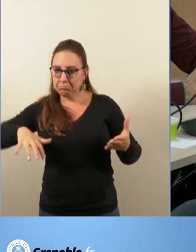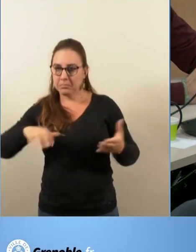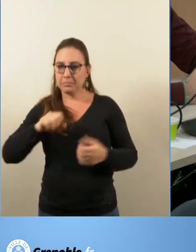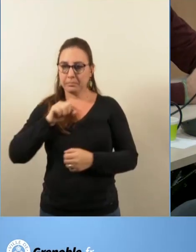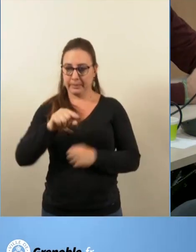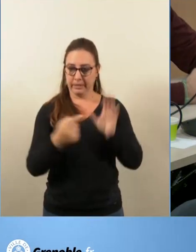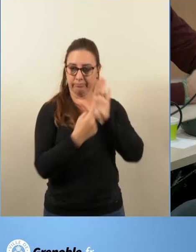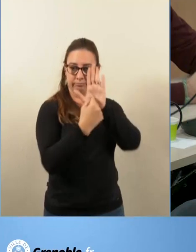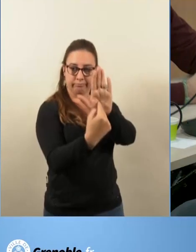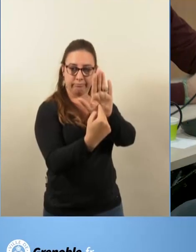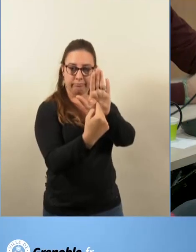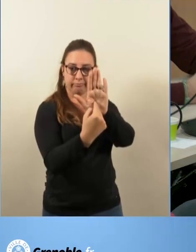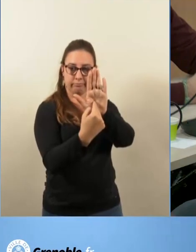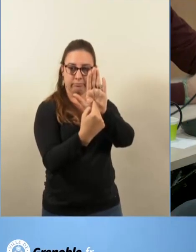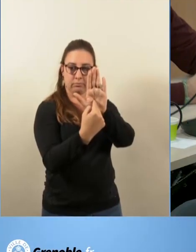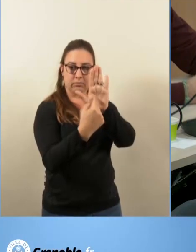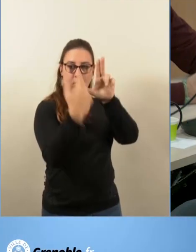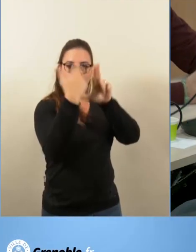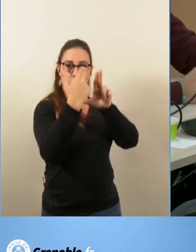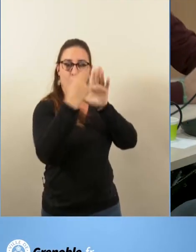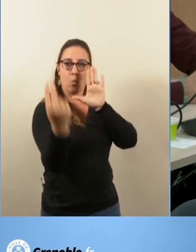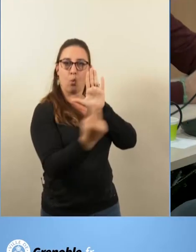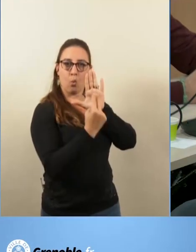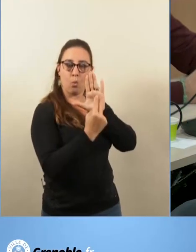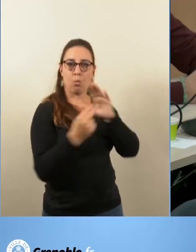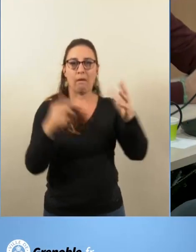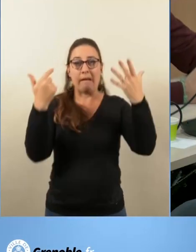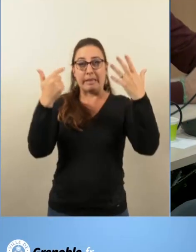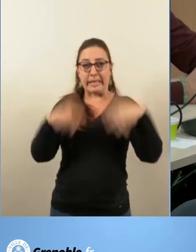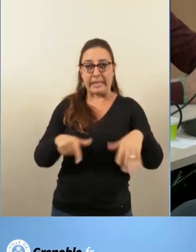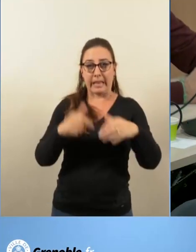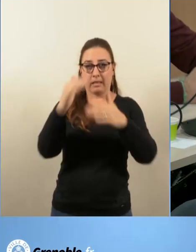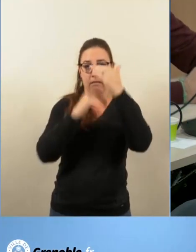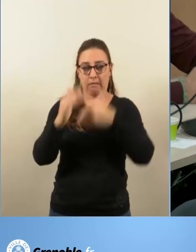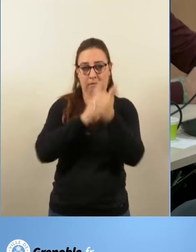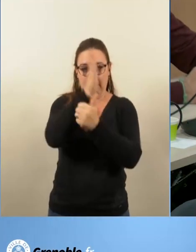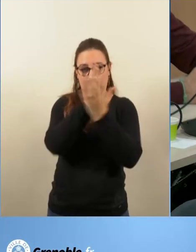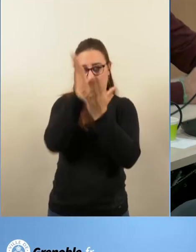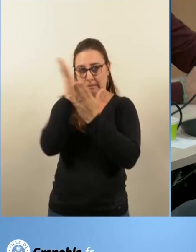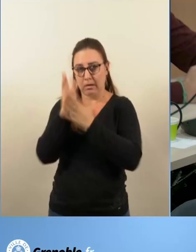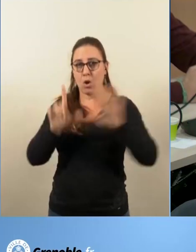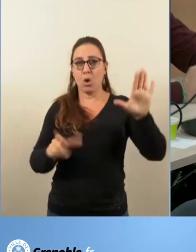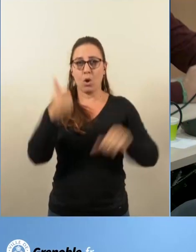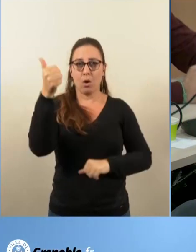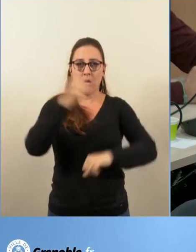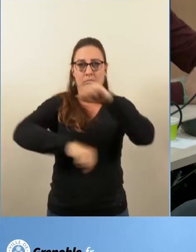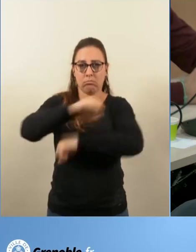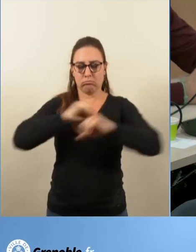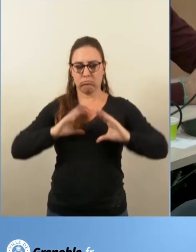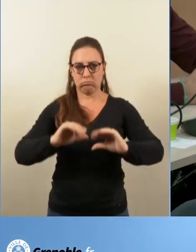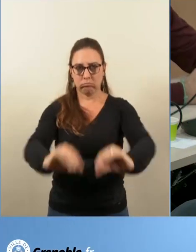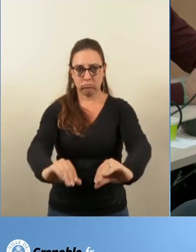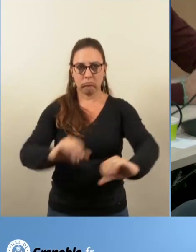qui rassemble donc autour de 17 orientations 71 actions opérationnelles